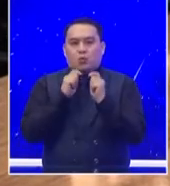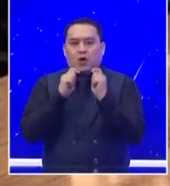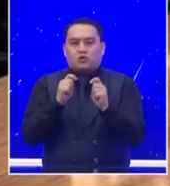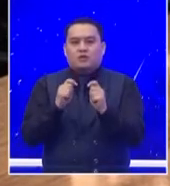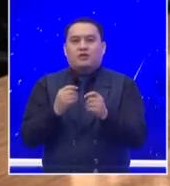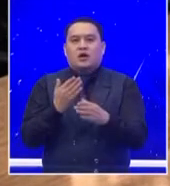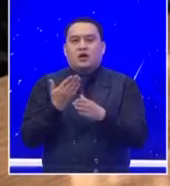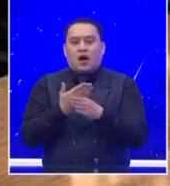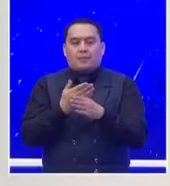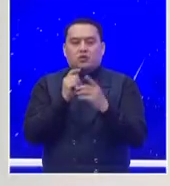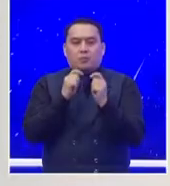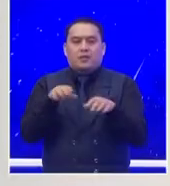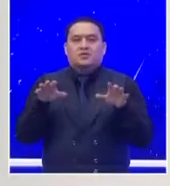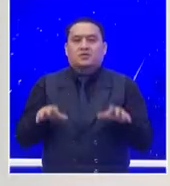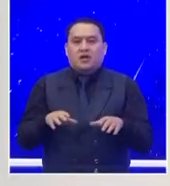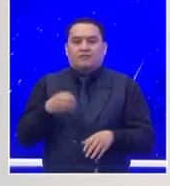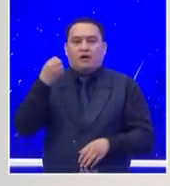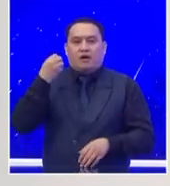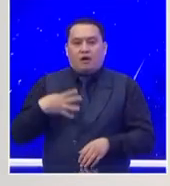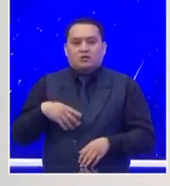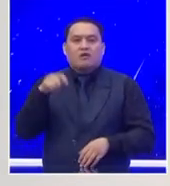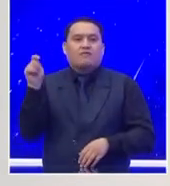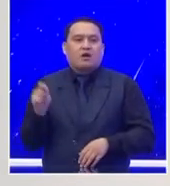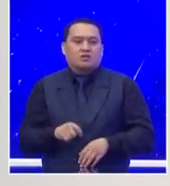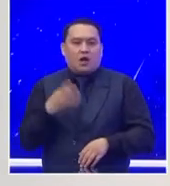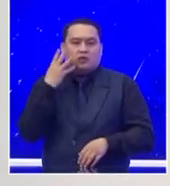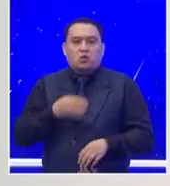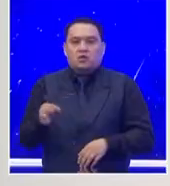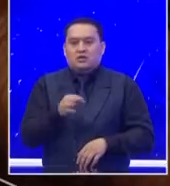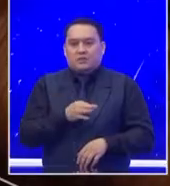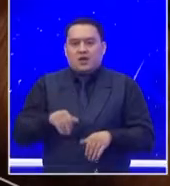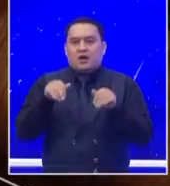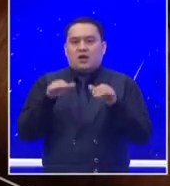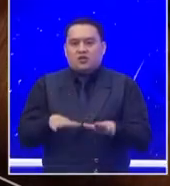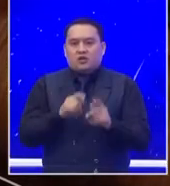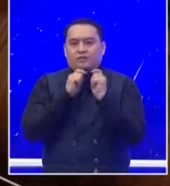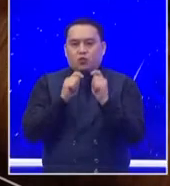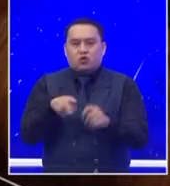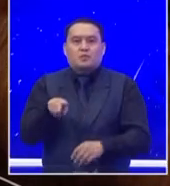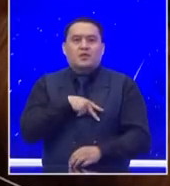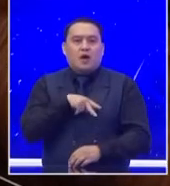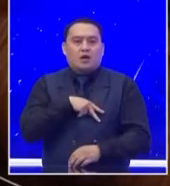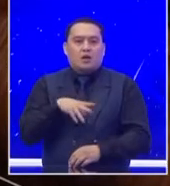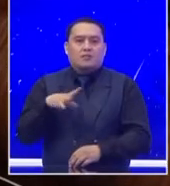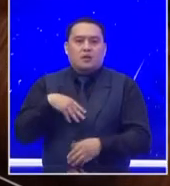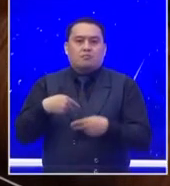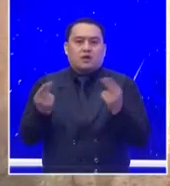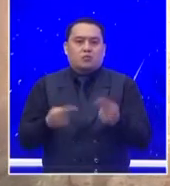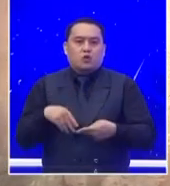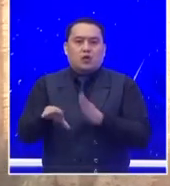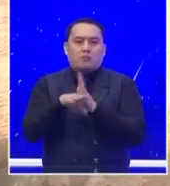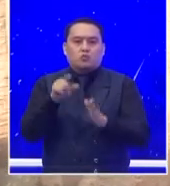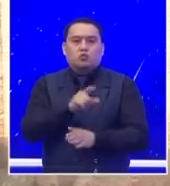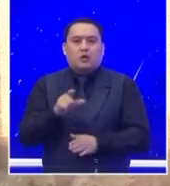удостоились почетных наград председателя Союза ветеранов афганской войны Алматинской области. Решение о вручении медалей было подписано